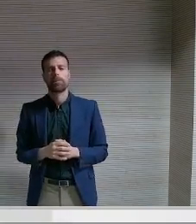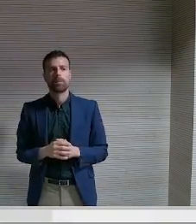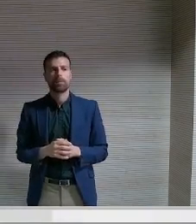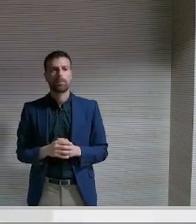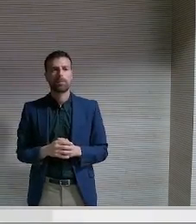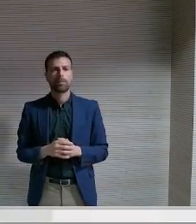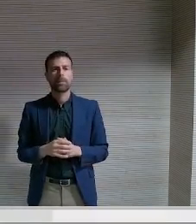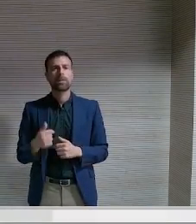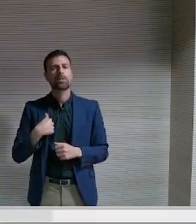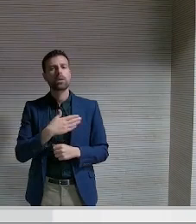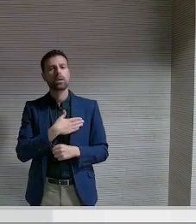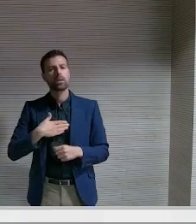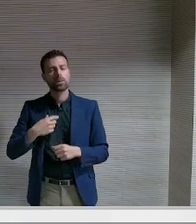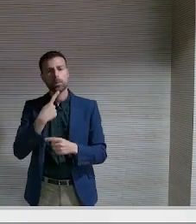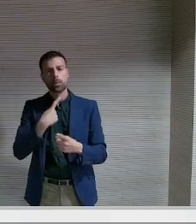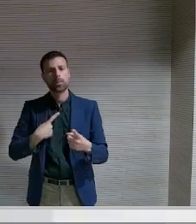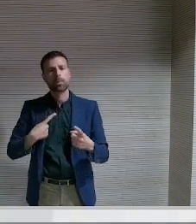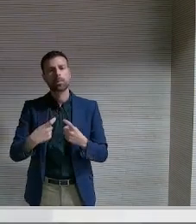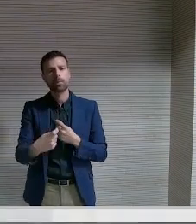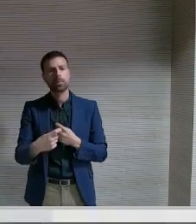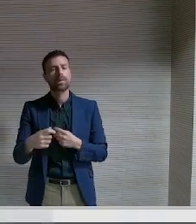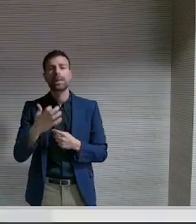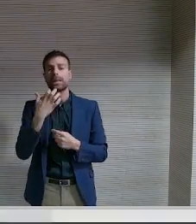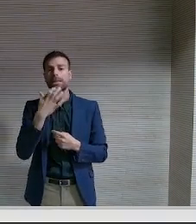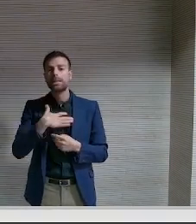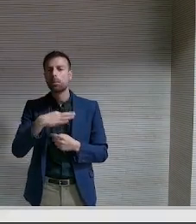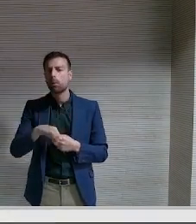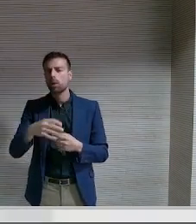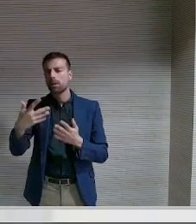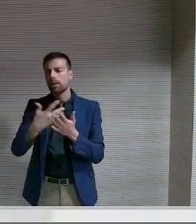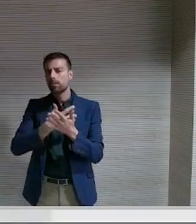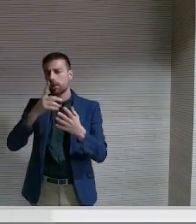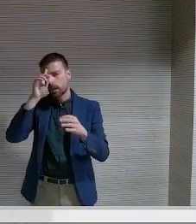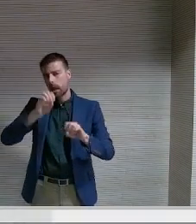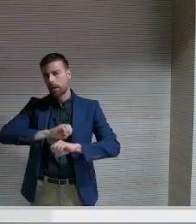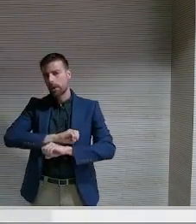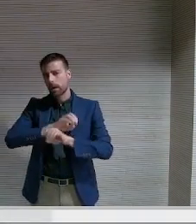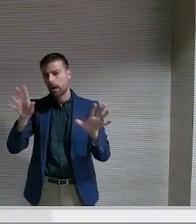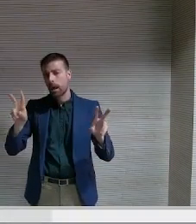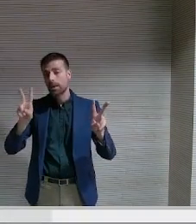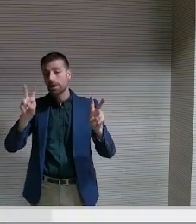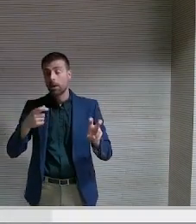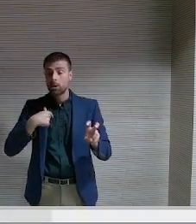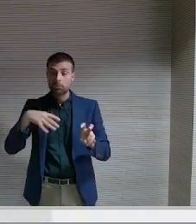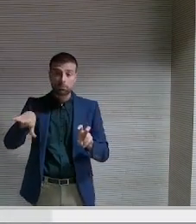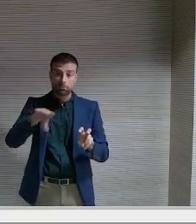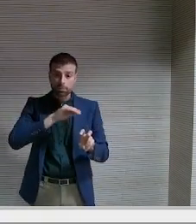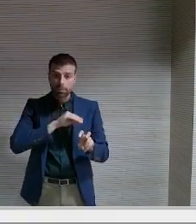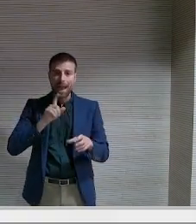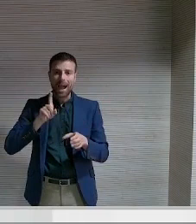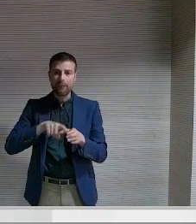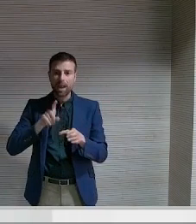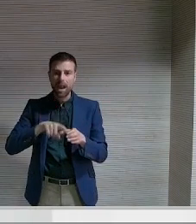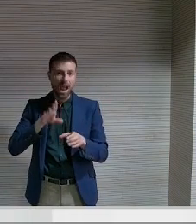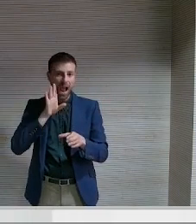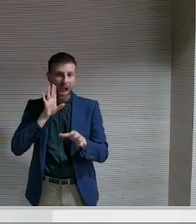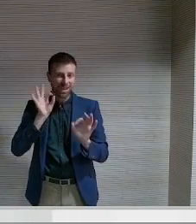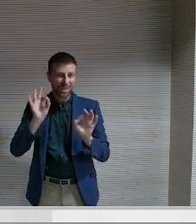Els volia preguntar, primer, si podien fer l'aclariment de que entenc que la xifra d'afiliats, quan parlen que